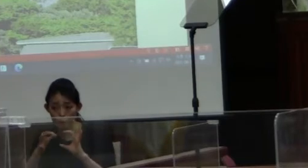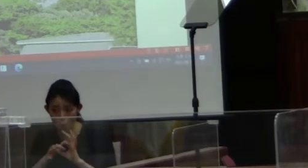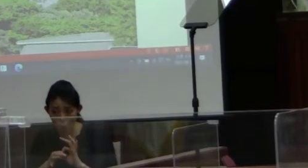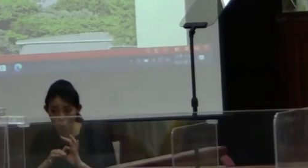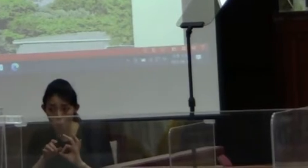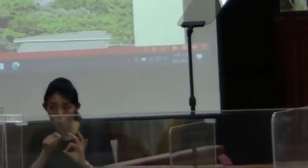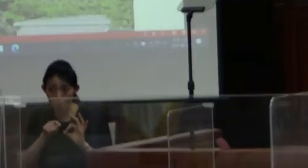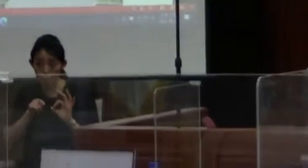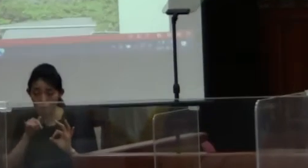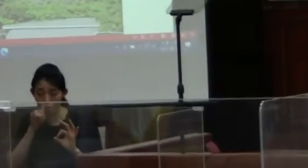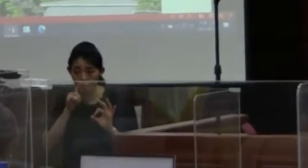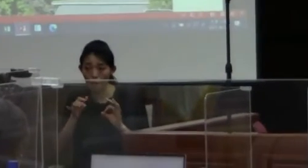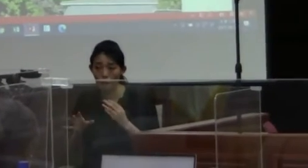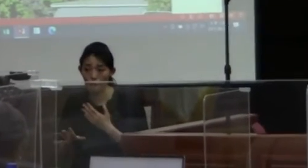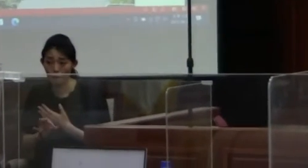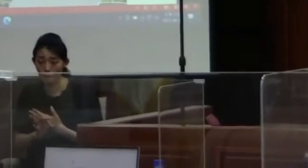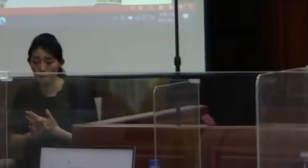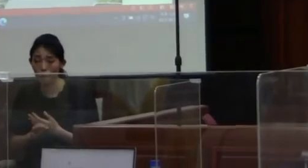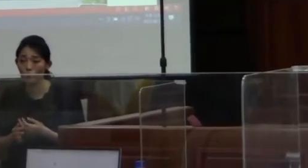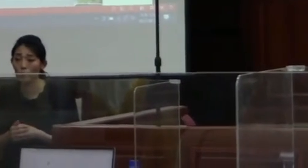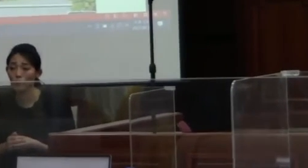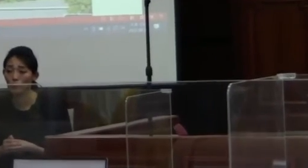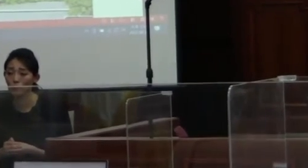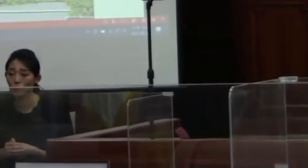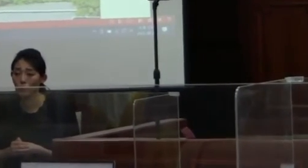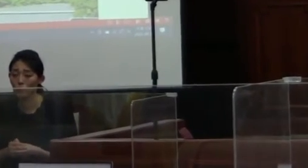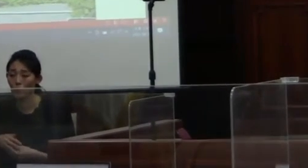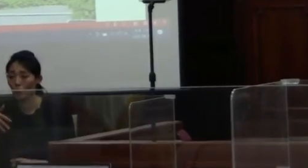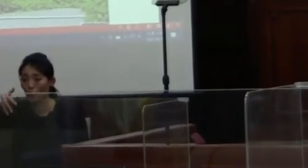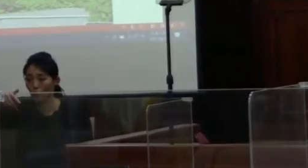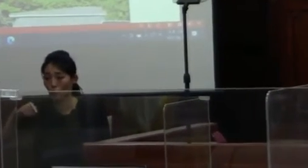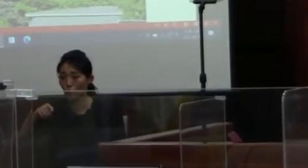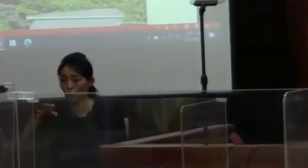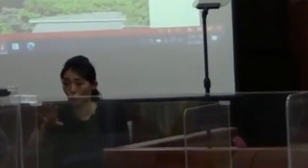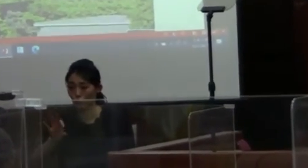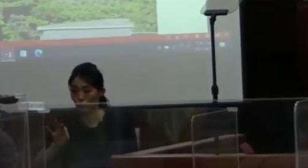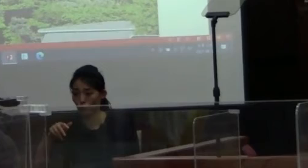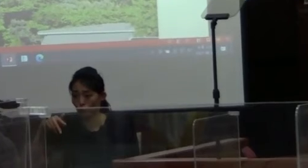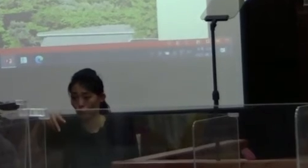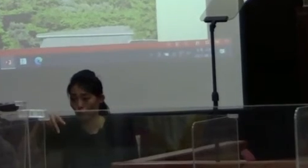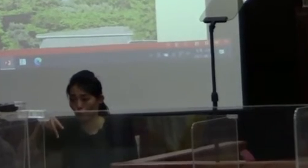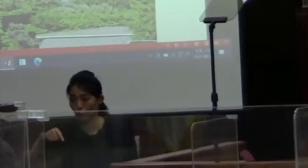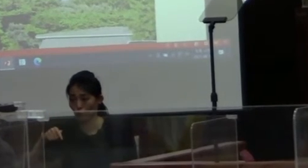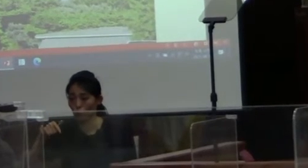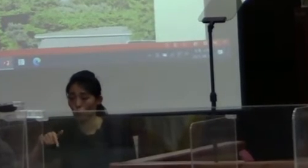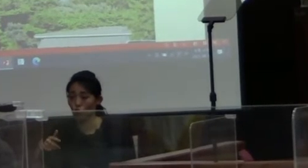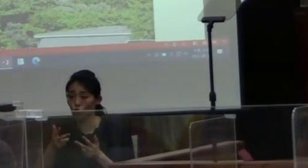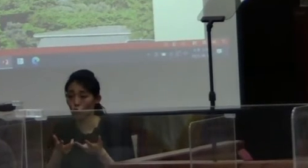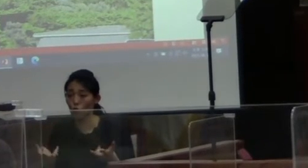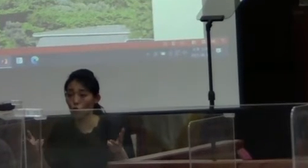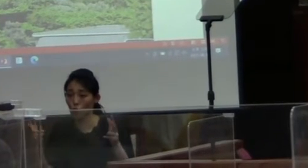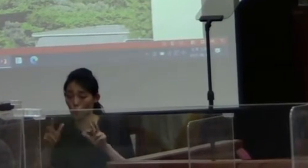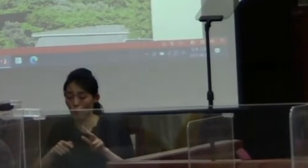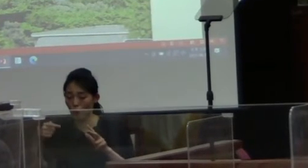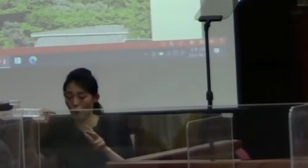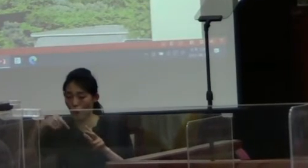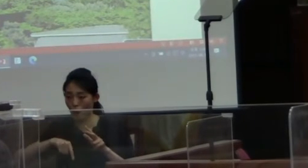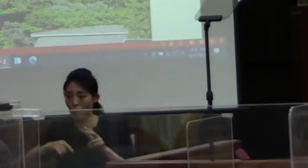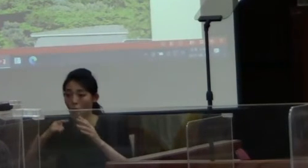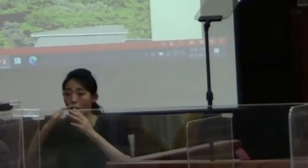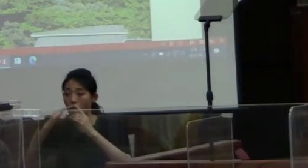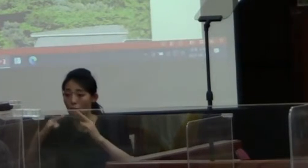저는 이런 지난번에 충숙공원 같이 충숙공원에서 그 안에 그 텐트촌이 들어오는 것은